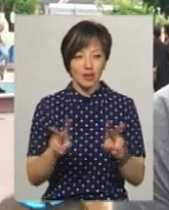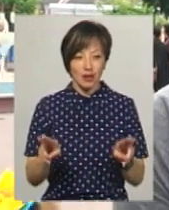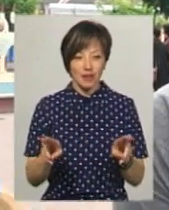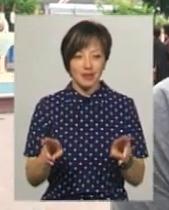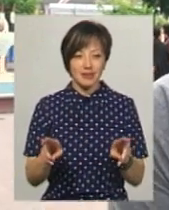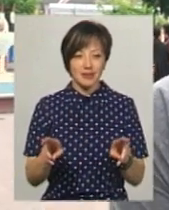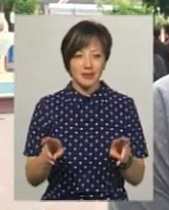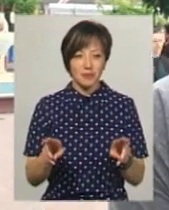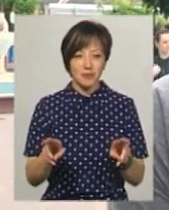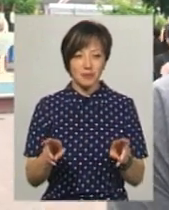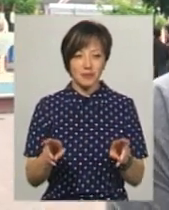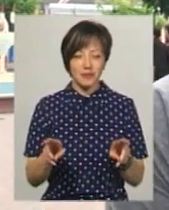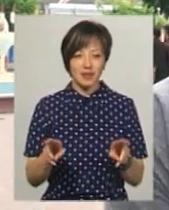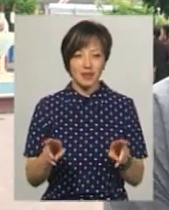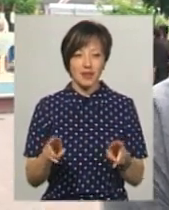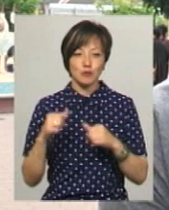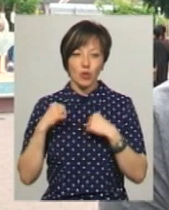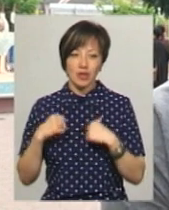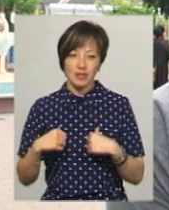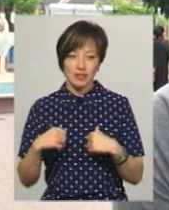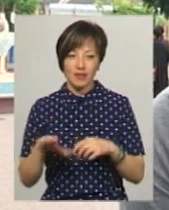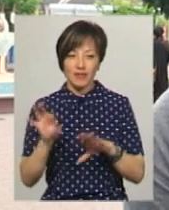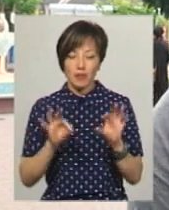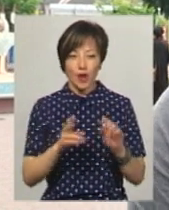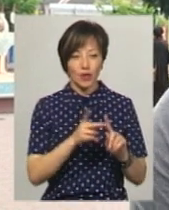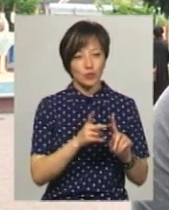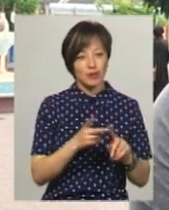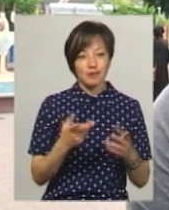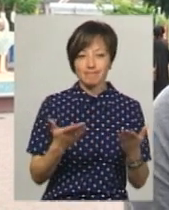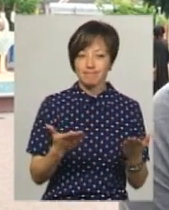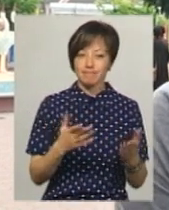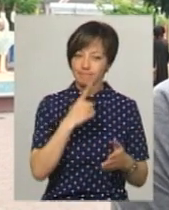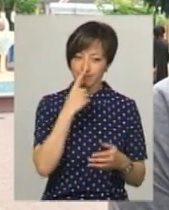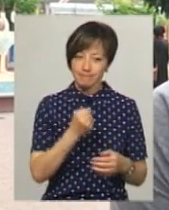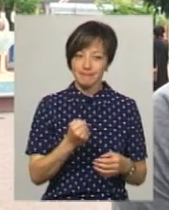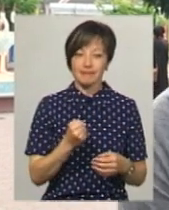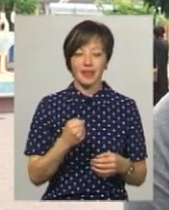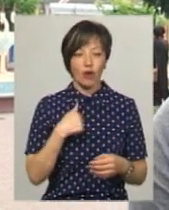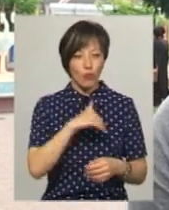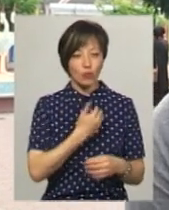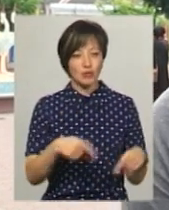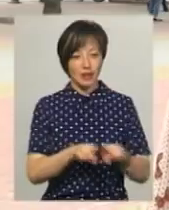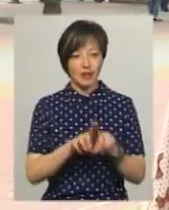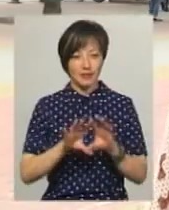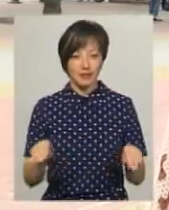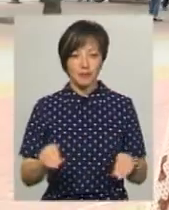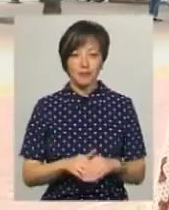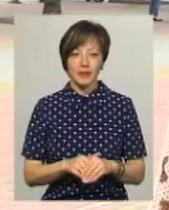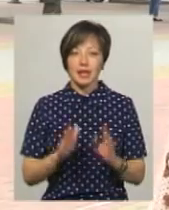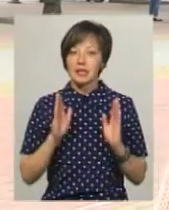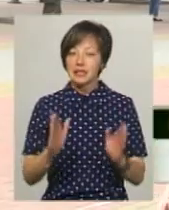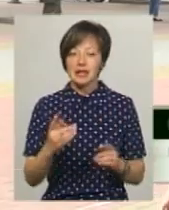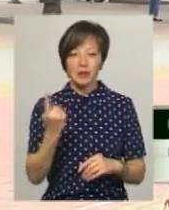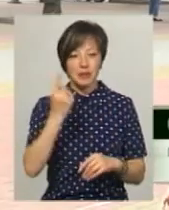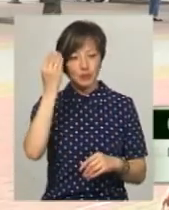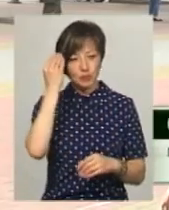то та, допустимо, спокійніша до вибору, а та от стоїть на своєму, що я хочу таке і все. Тільки на перший